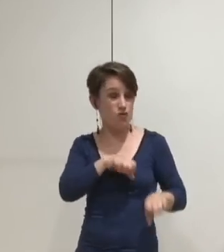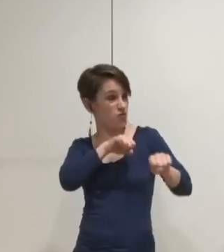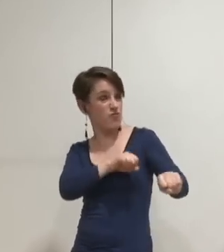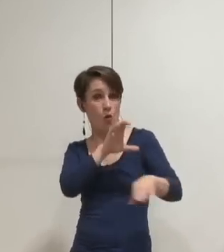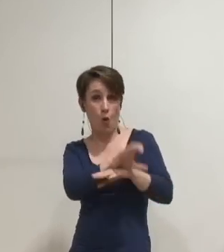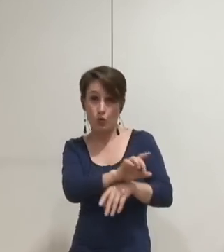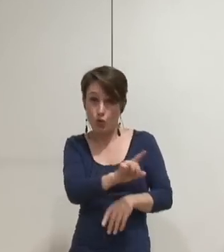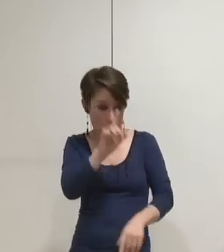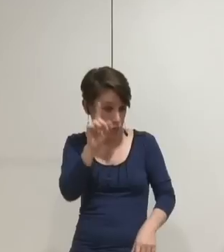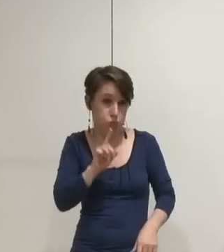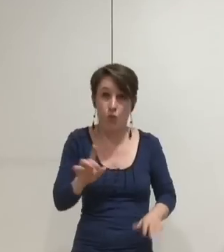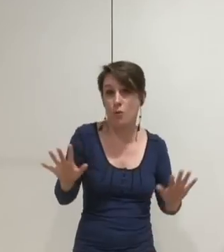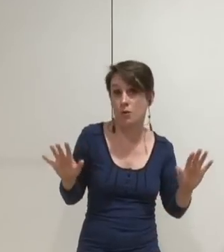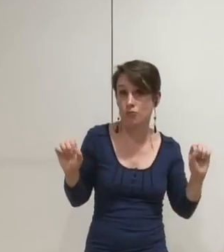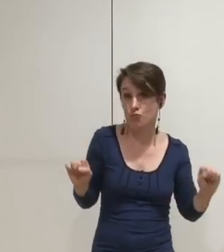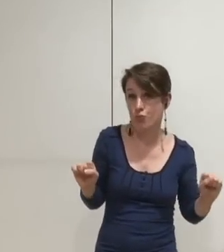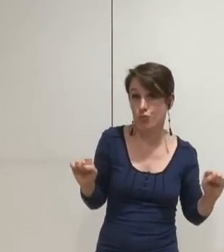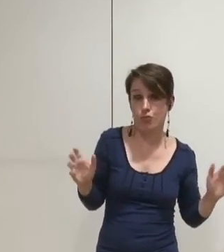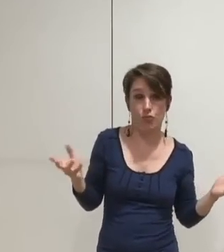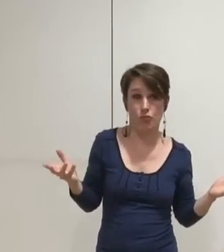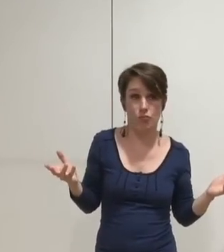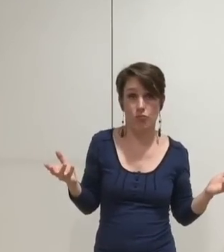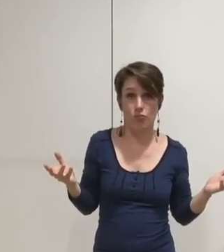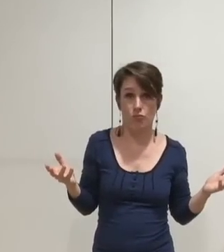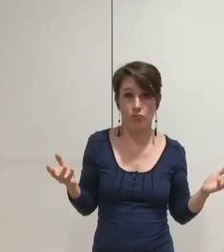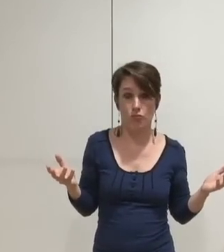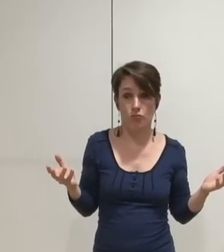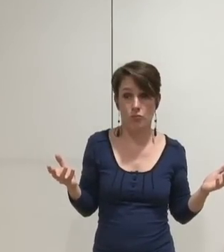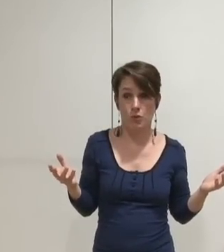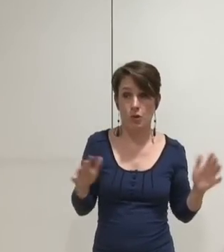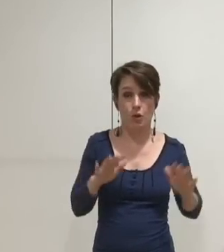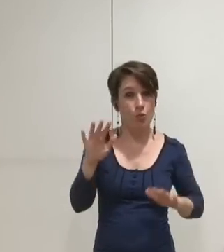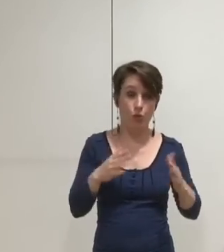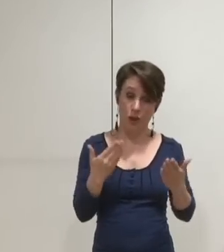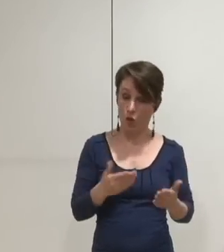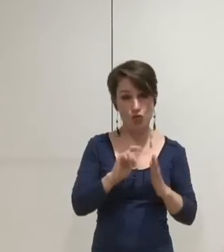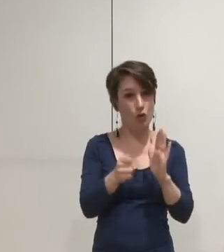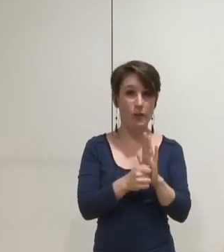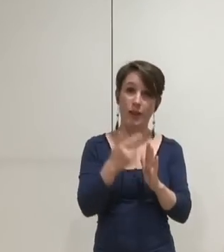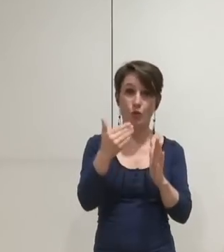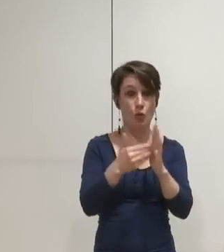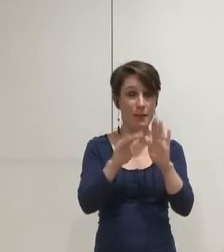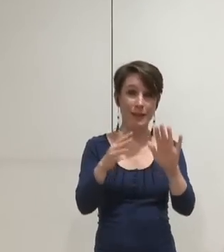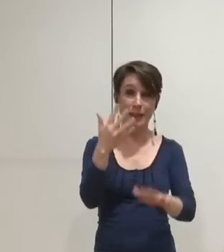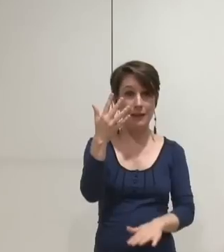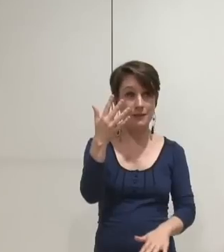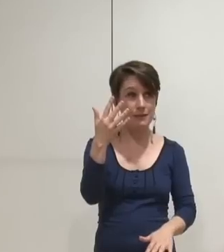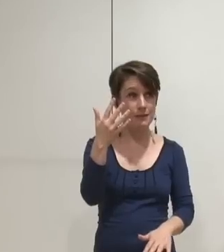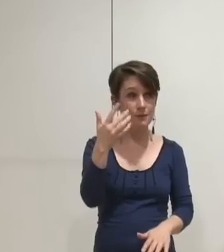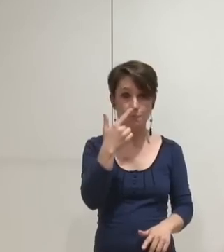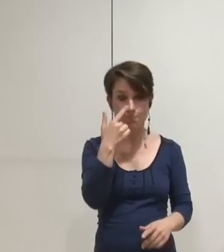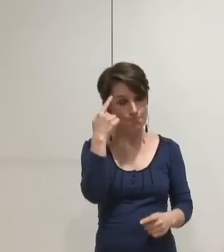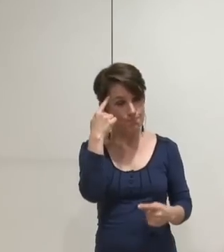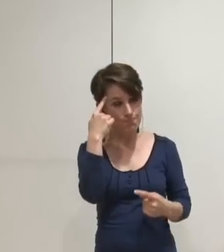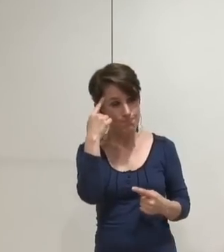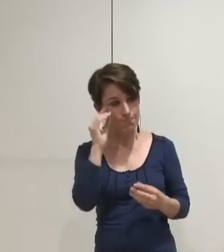pourquoi pas après tout on peut même se poser la question de savoir si aujourd'hui en 2000 15 c'est encore une compétence de